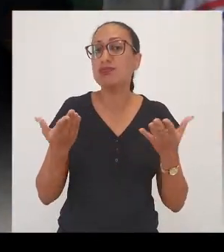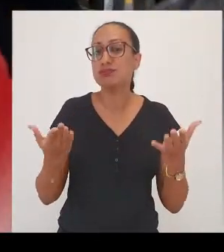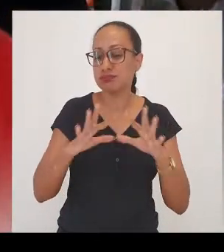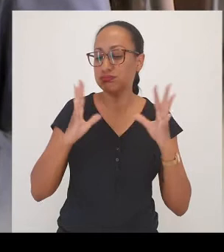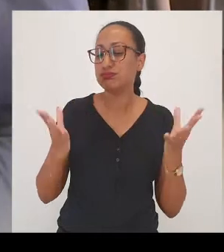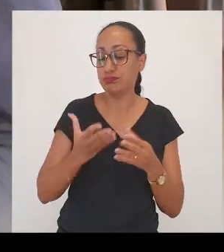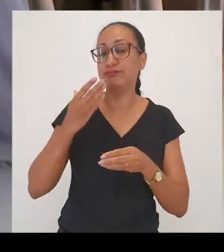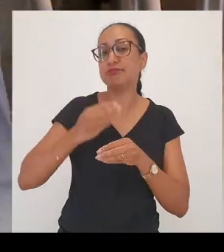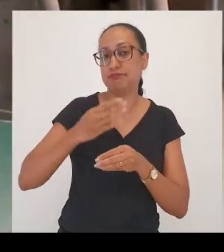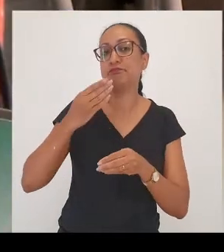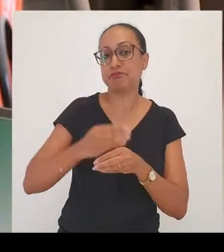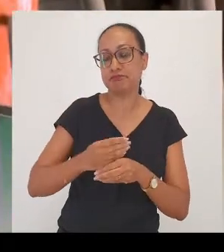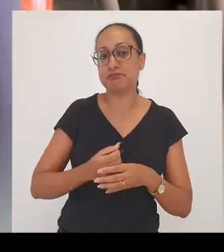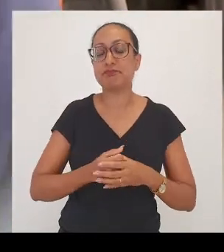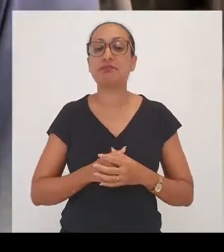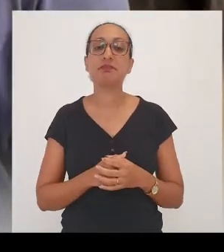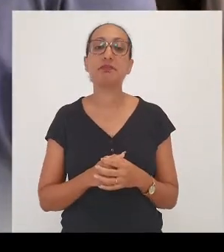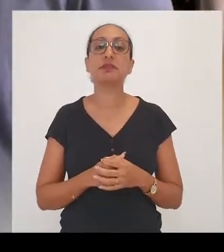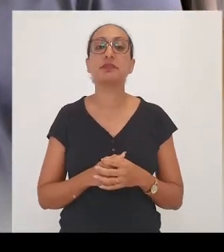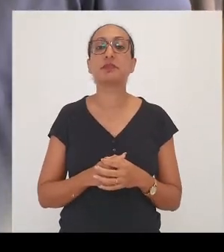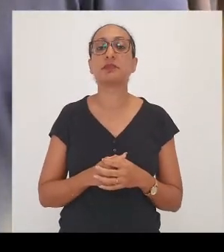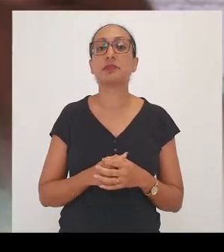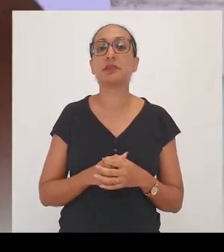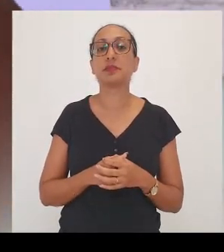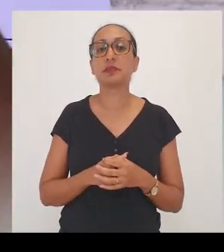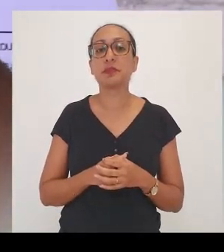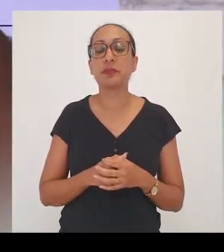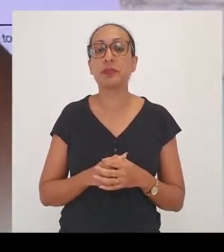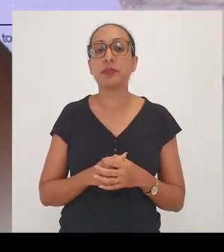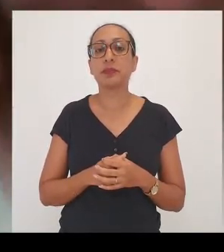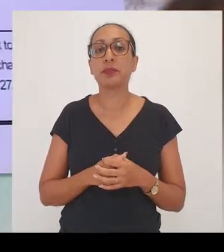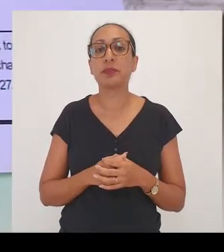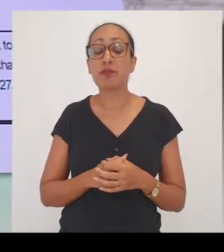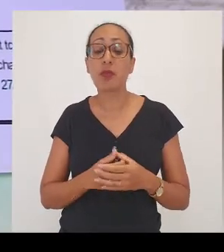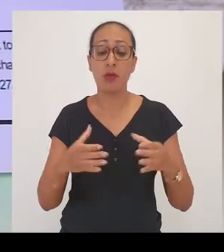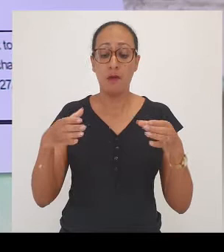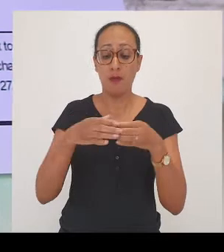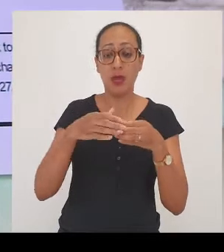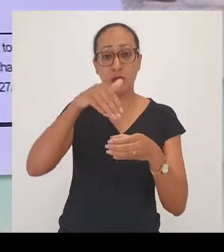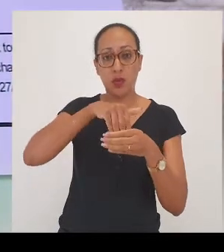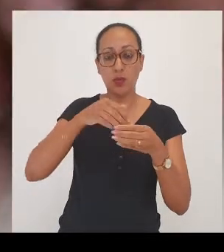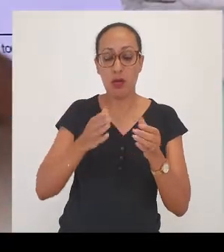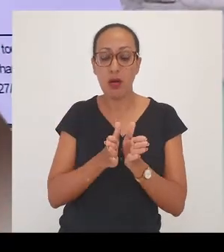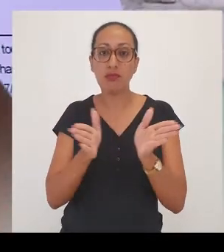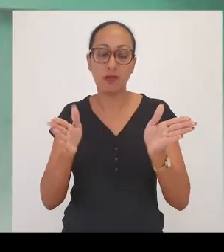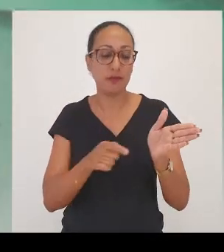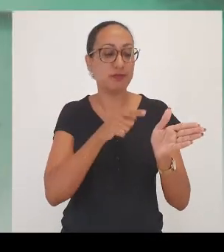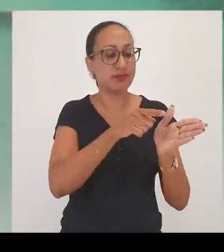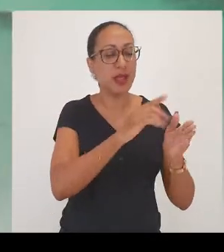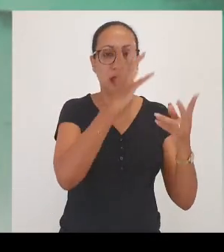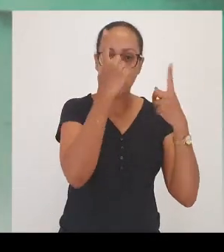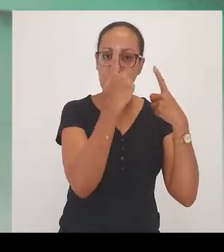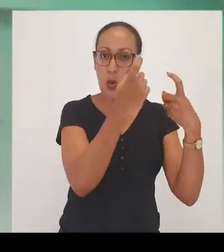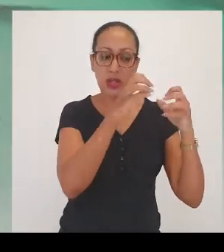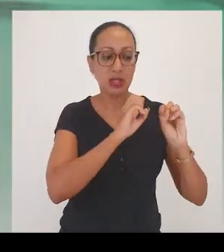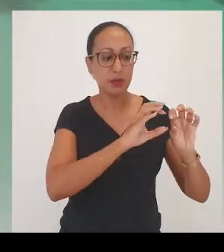à base de solvants. Tout ça, ils apprennent cela dans la partie théorique de la formation. Chaque formation, vous avez la salle